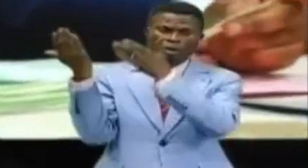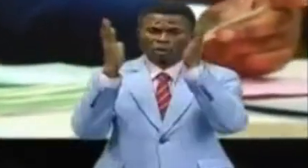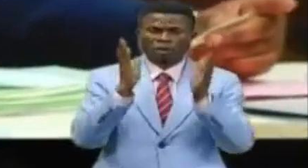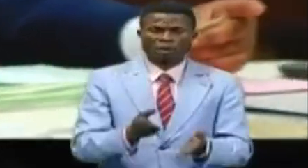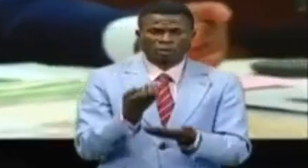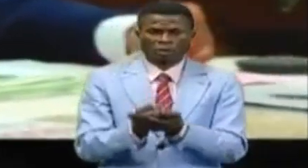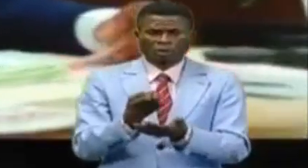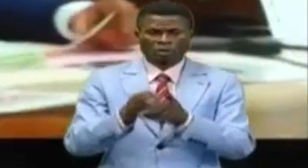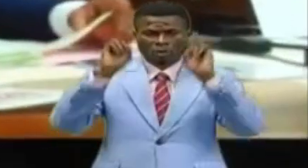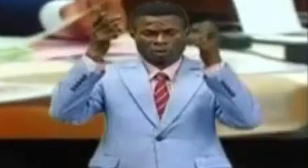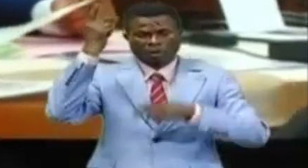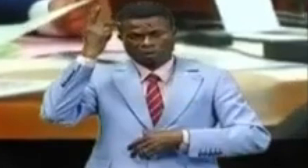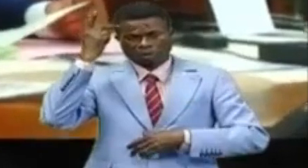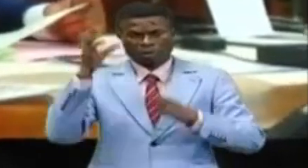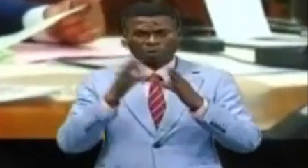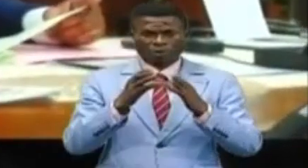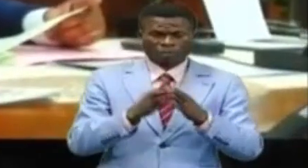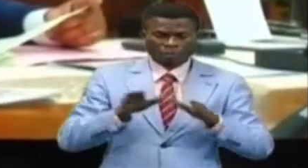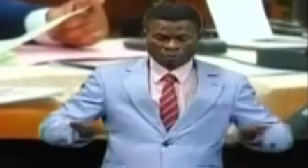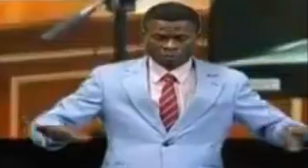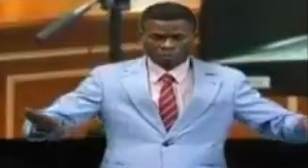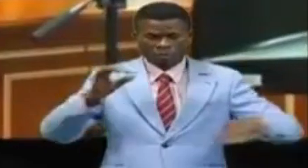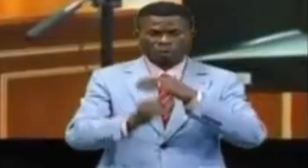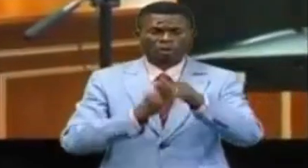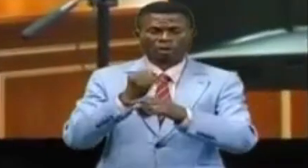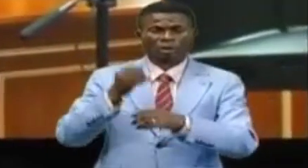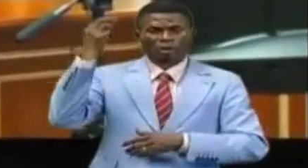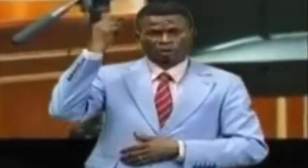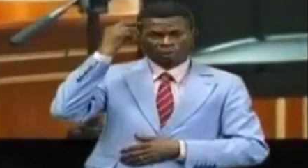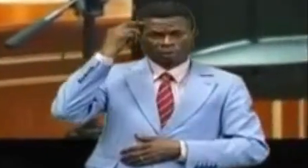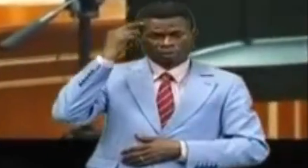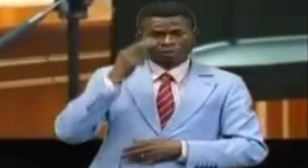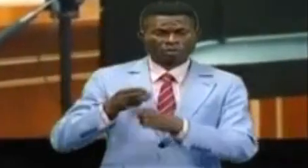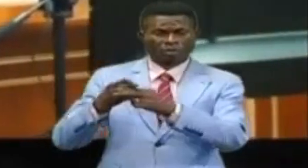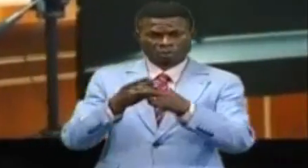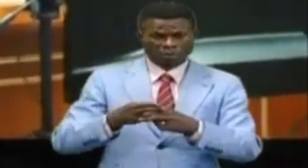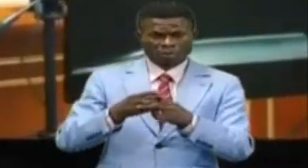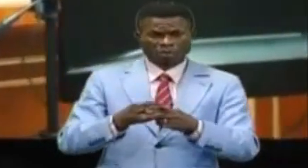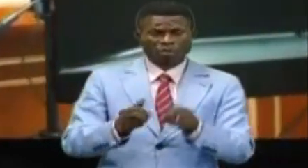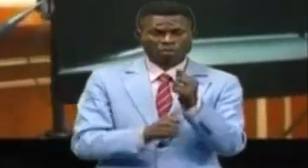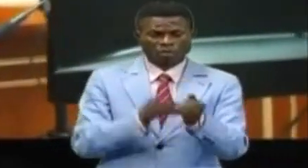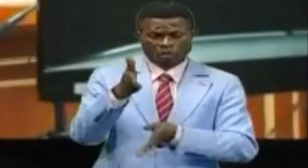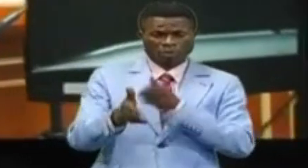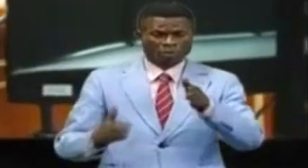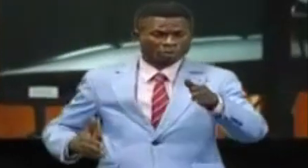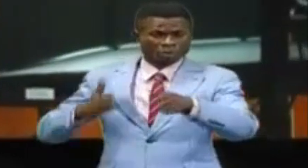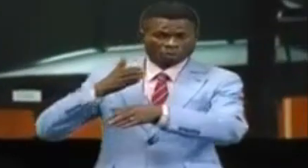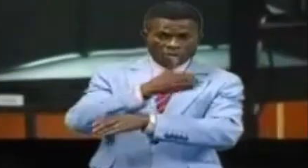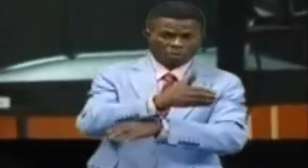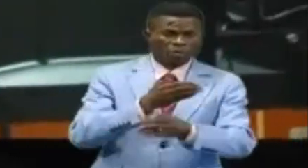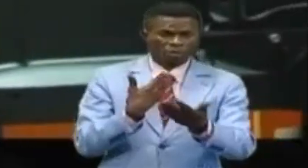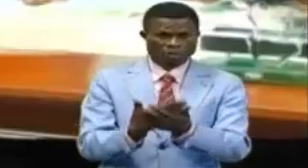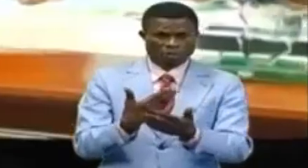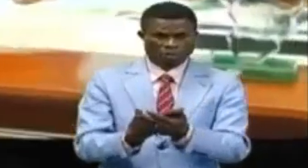de la ville-province de Kinshasa et l'aéroport international de Ndjili, la sécurisation des piétons devra traverser cette voie rapide et